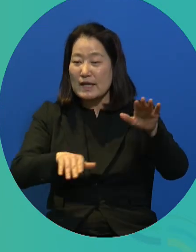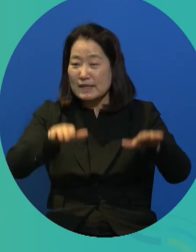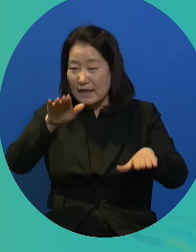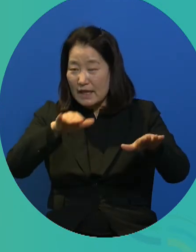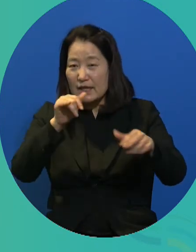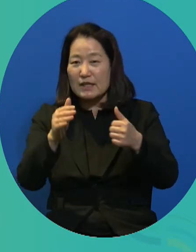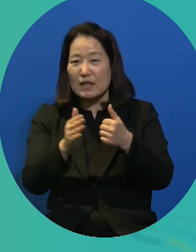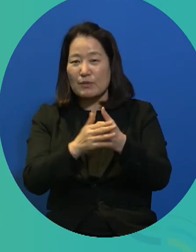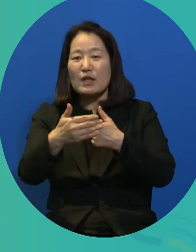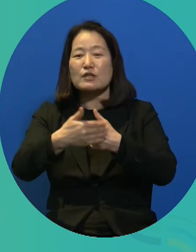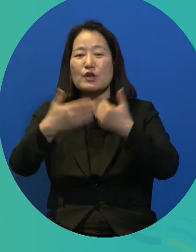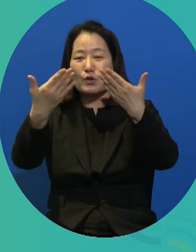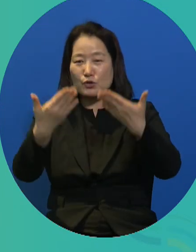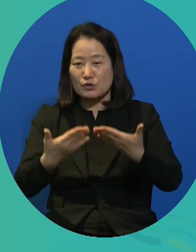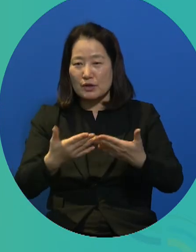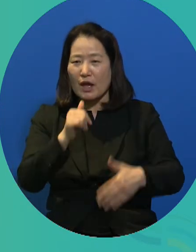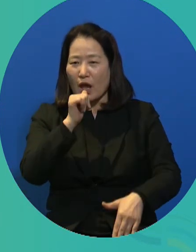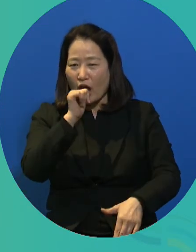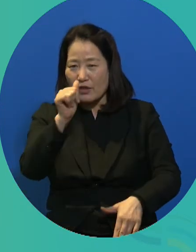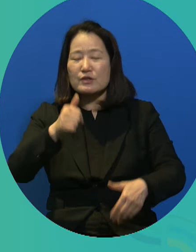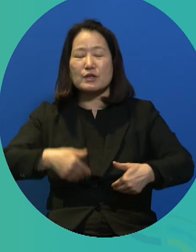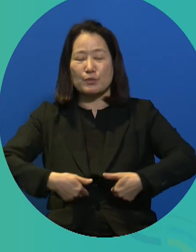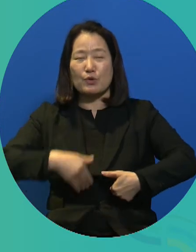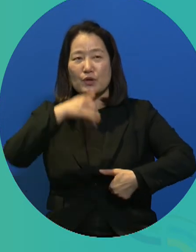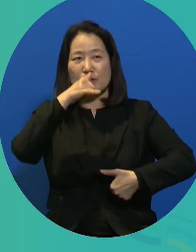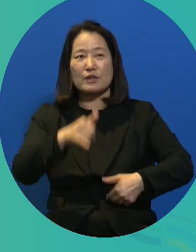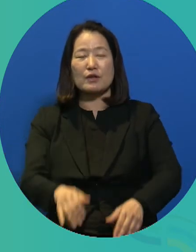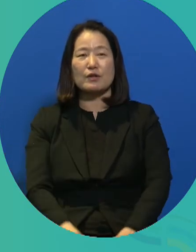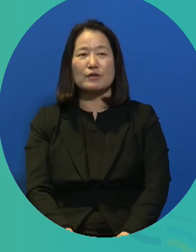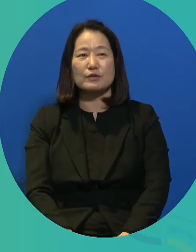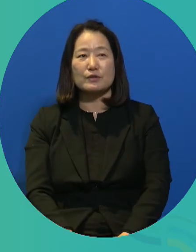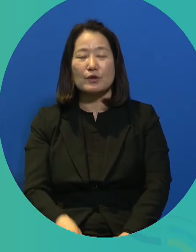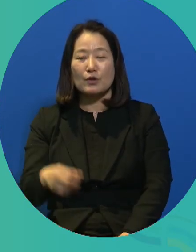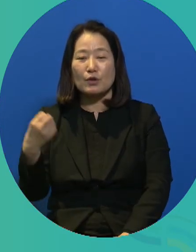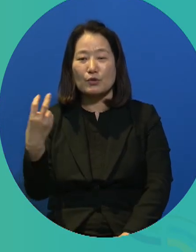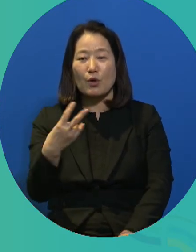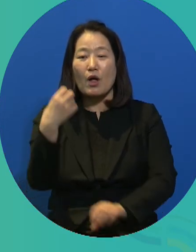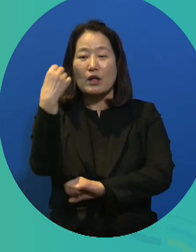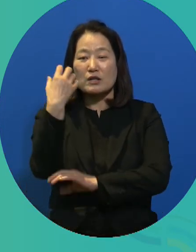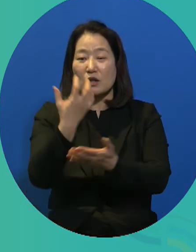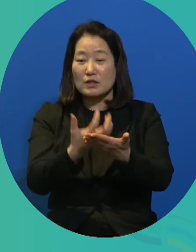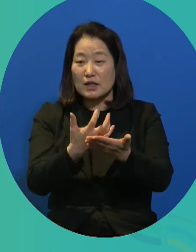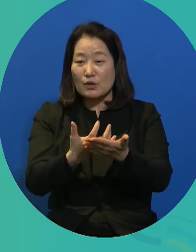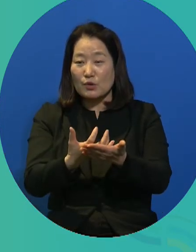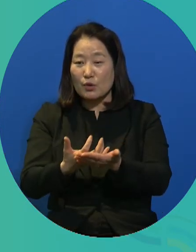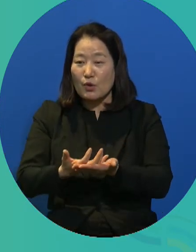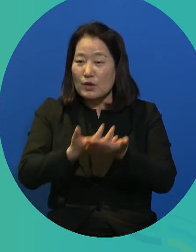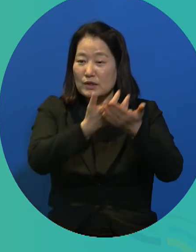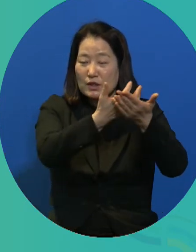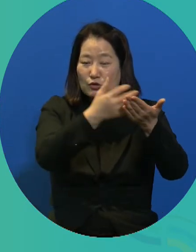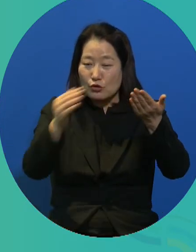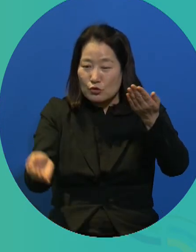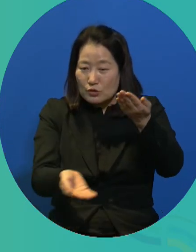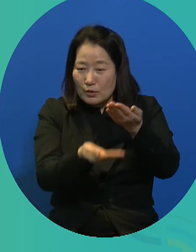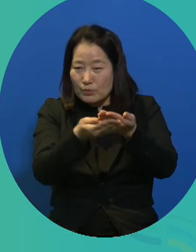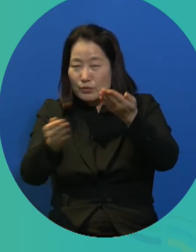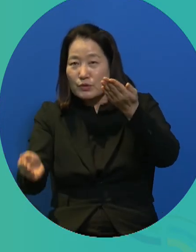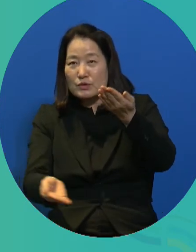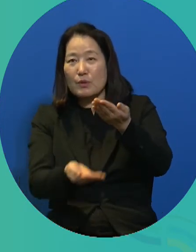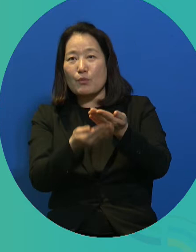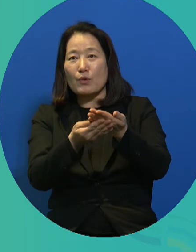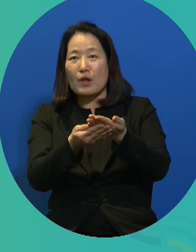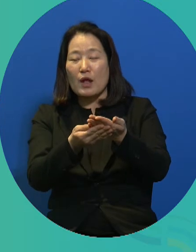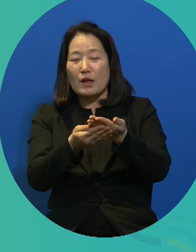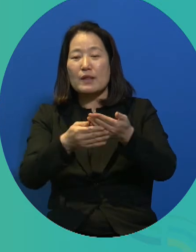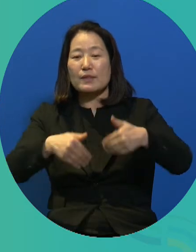지원이 필요하고요. 그리고 진정 이후에도 관련한 근거 자료 등에 대한 제출 역시도 이제 지원이 필요한